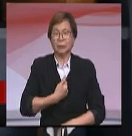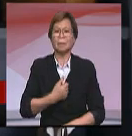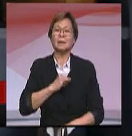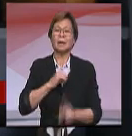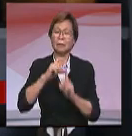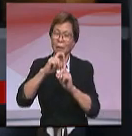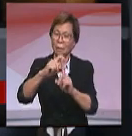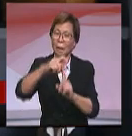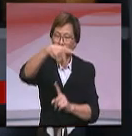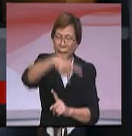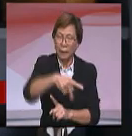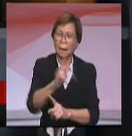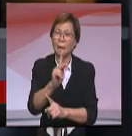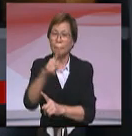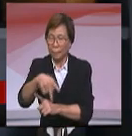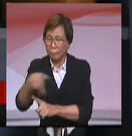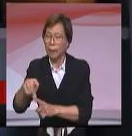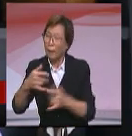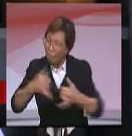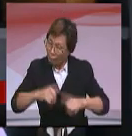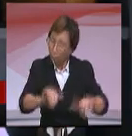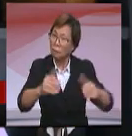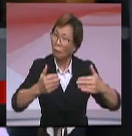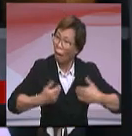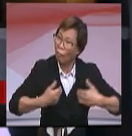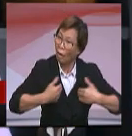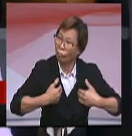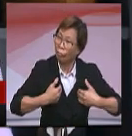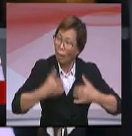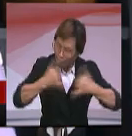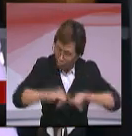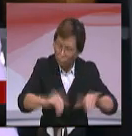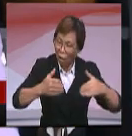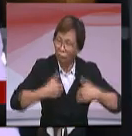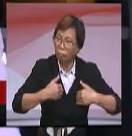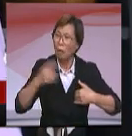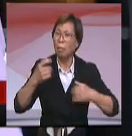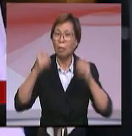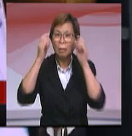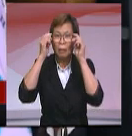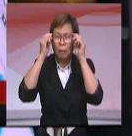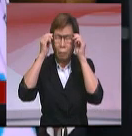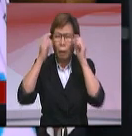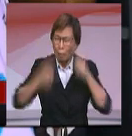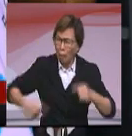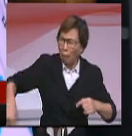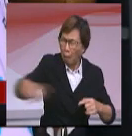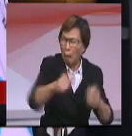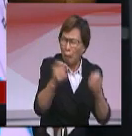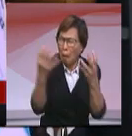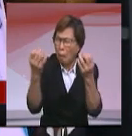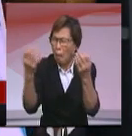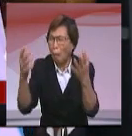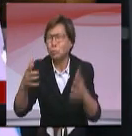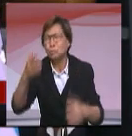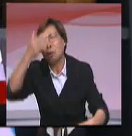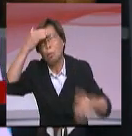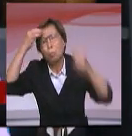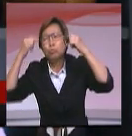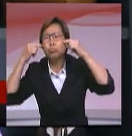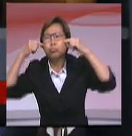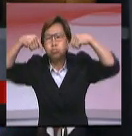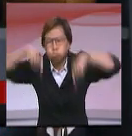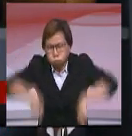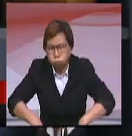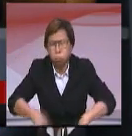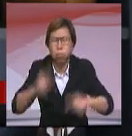tadi PKPP masih lagi dilaksanakan. Ramai orang yang sudah lupa bahawa PKPP